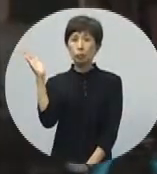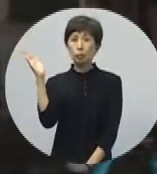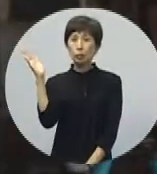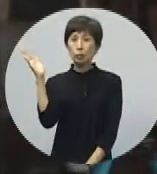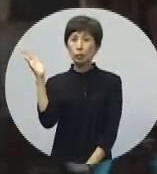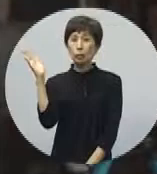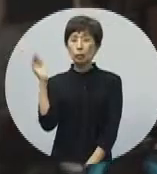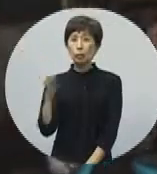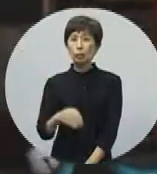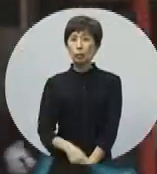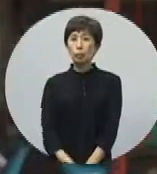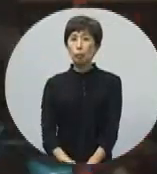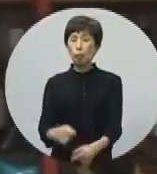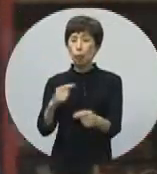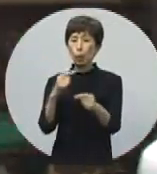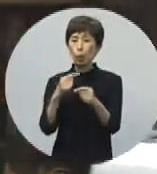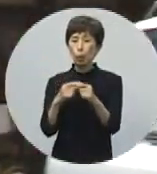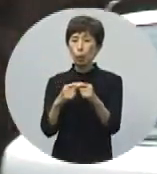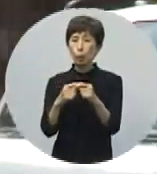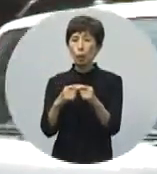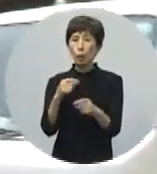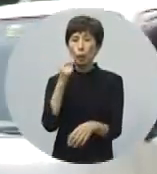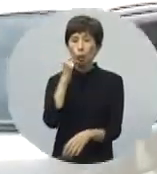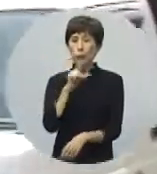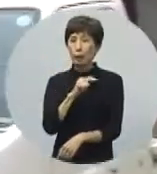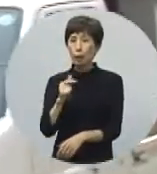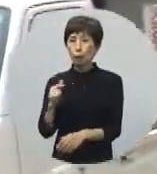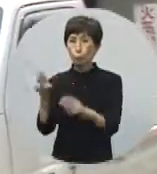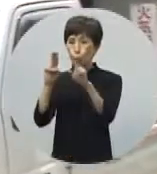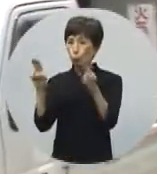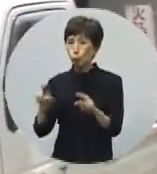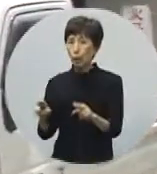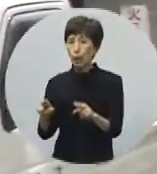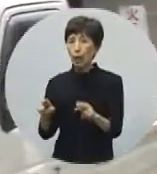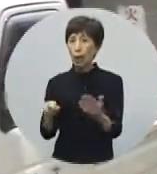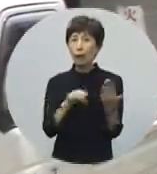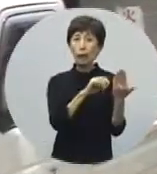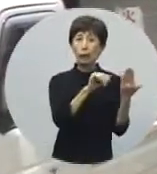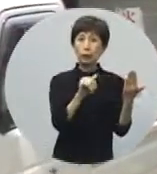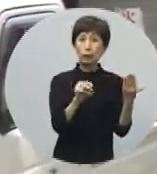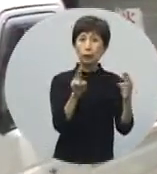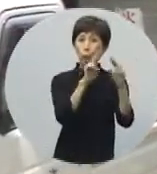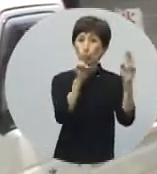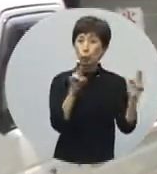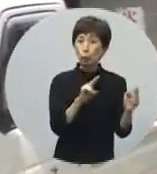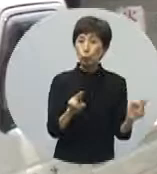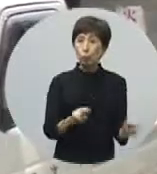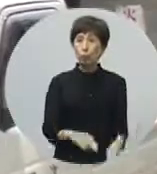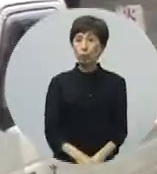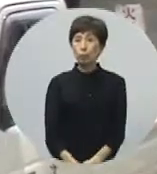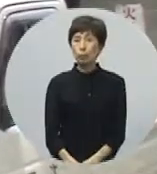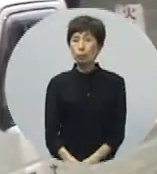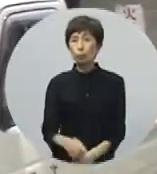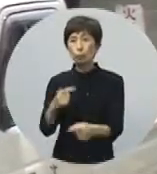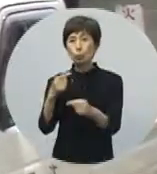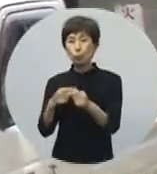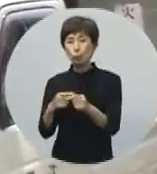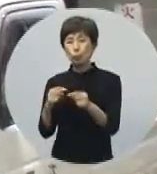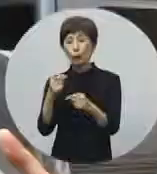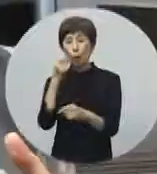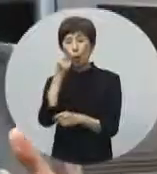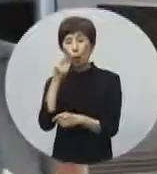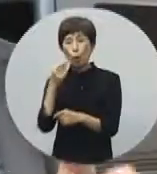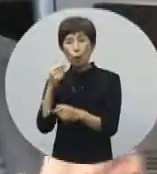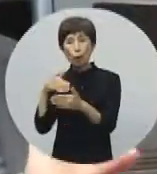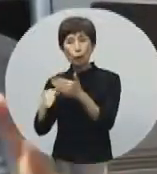のお名前が穀物蔵、 穀物蔵、 はい、あちらが肥料蔵、 こちらが肥料蔵、 はい、穀物っていうのは麦とかお米とかをしまうっていうなん